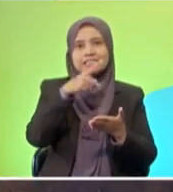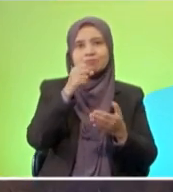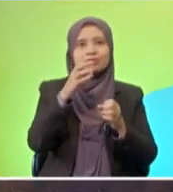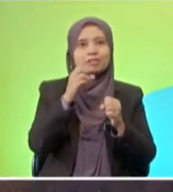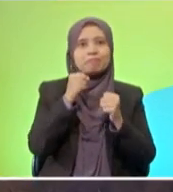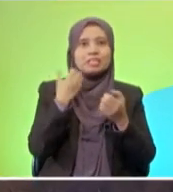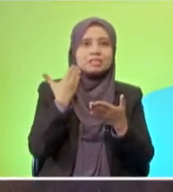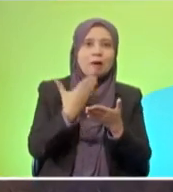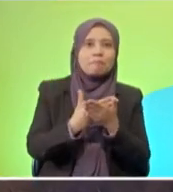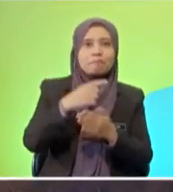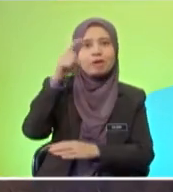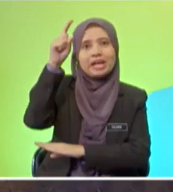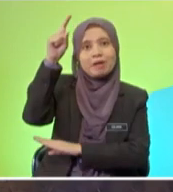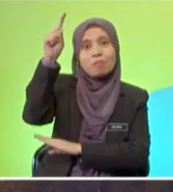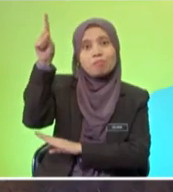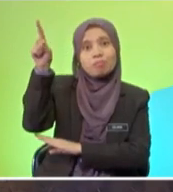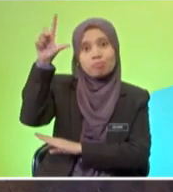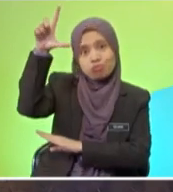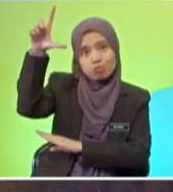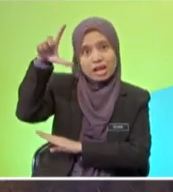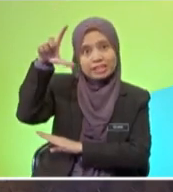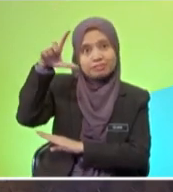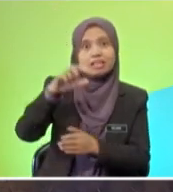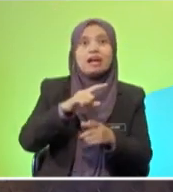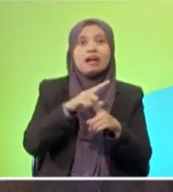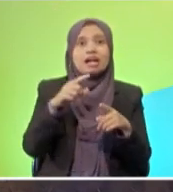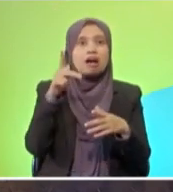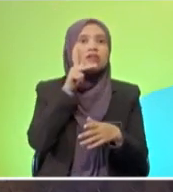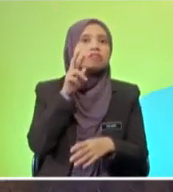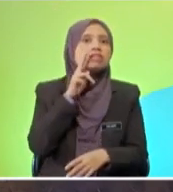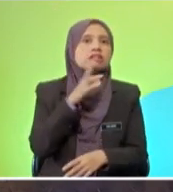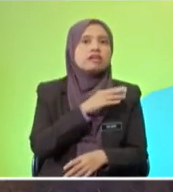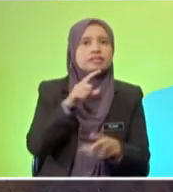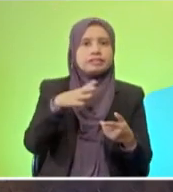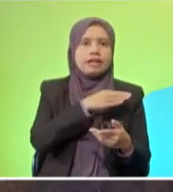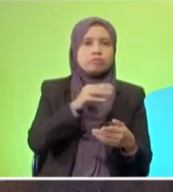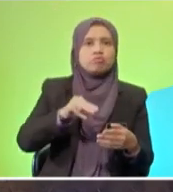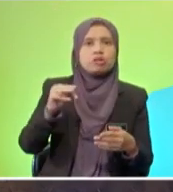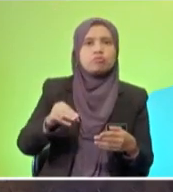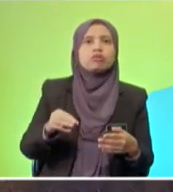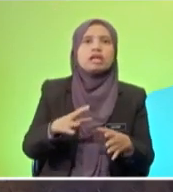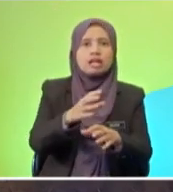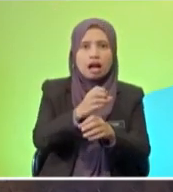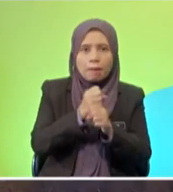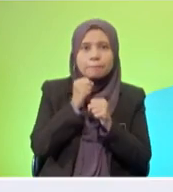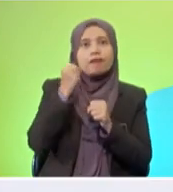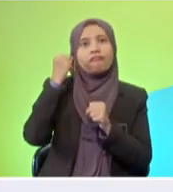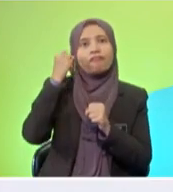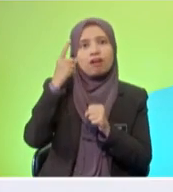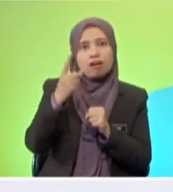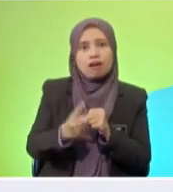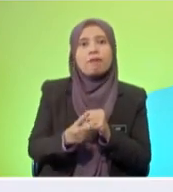tapi saya percaya bukan saja kak Rina tetapi murid-murid di rumah juga dapat memahami tentang